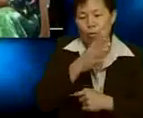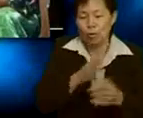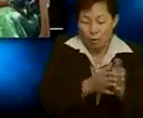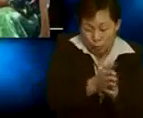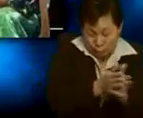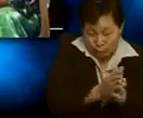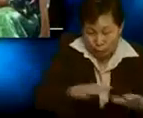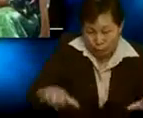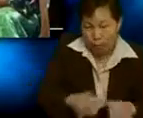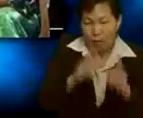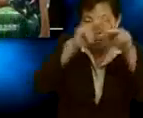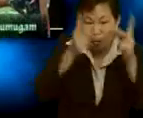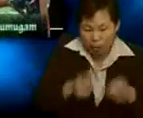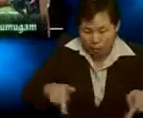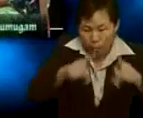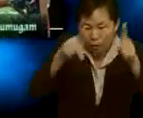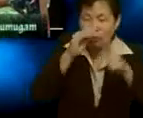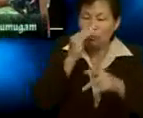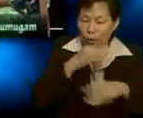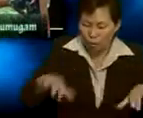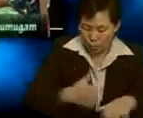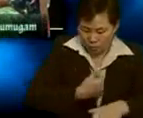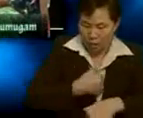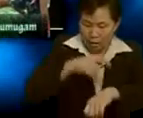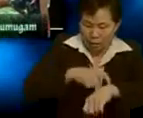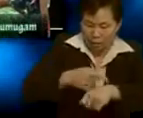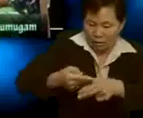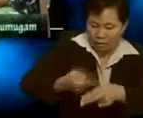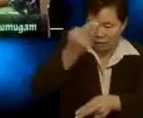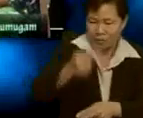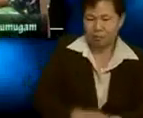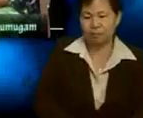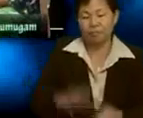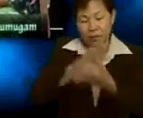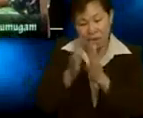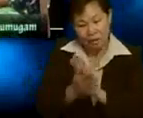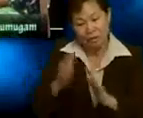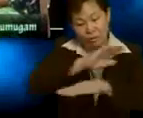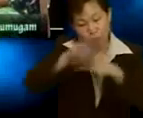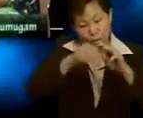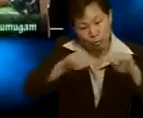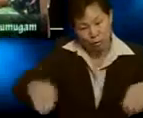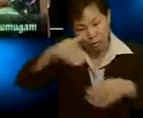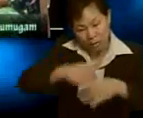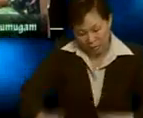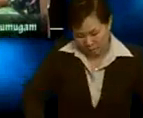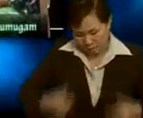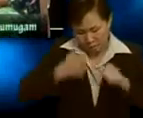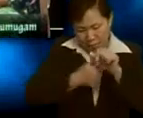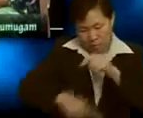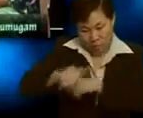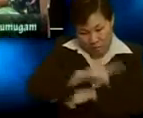tekun menghasilkan pasu bunga buatan sendiri dalam masa yang singkat. Jadi para pelajar, dalam